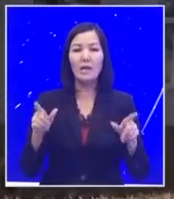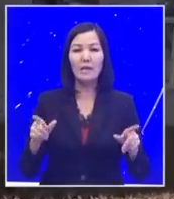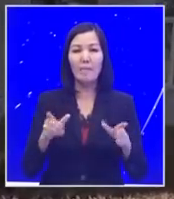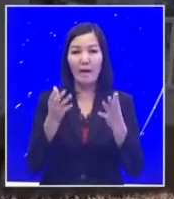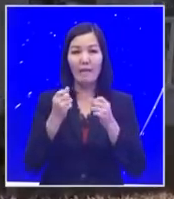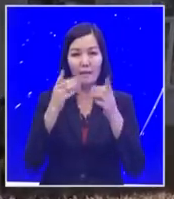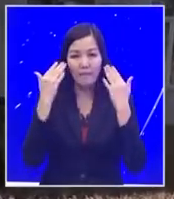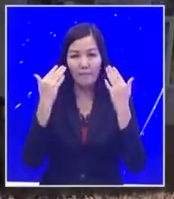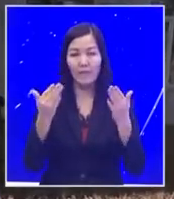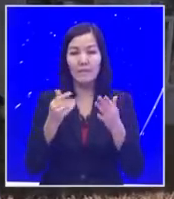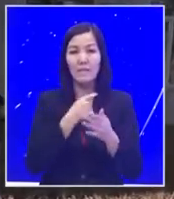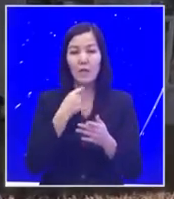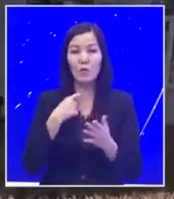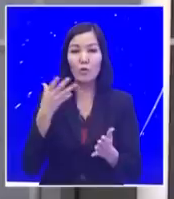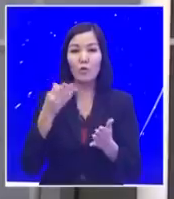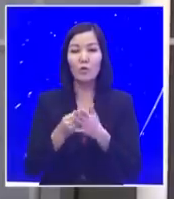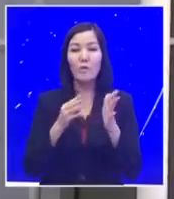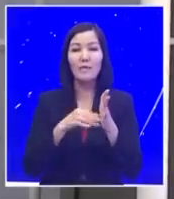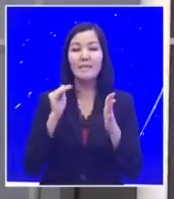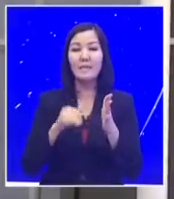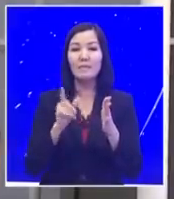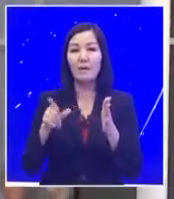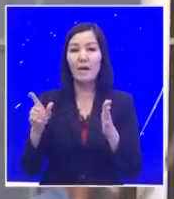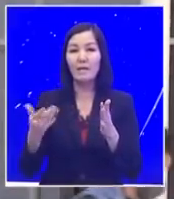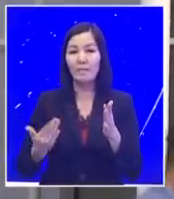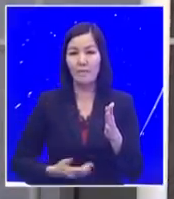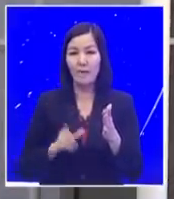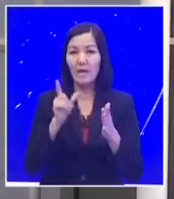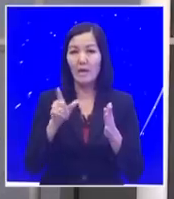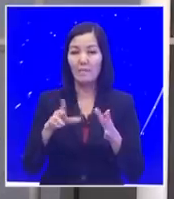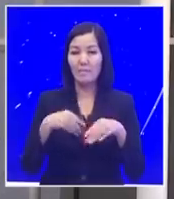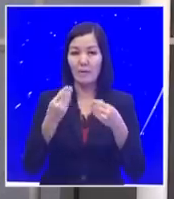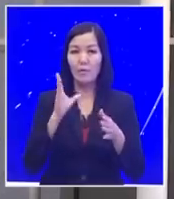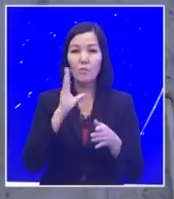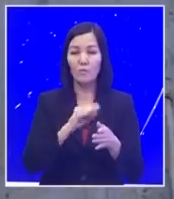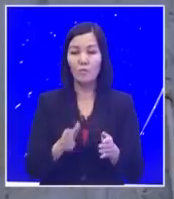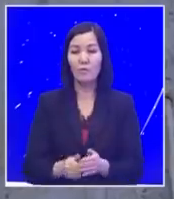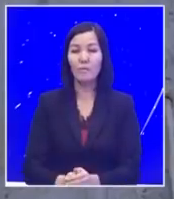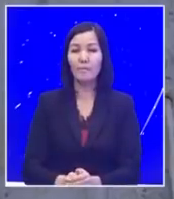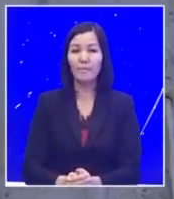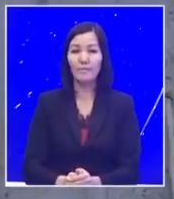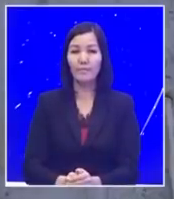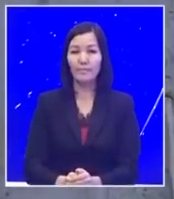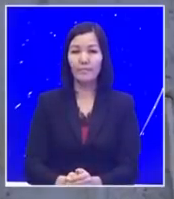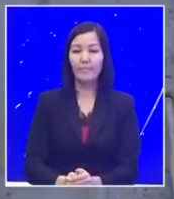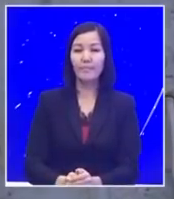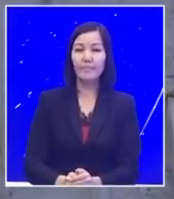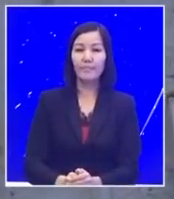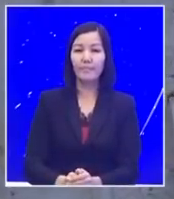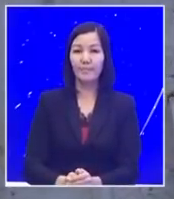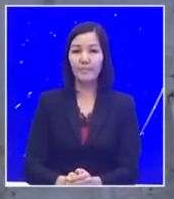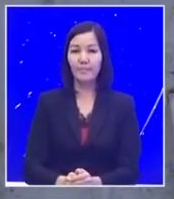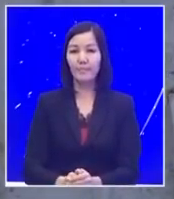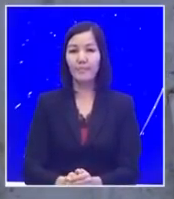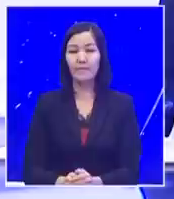белгісіз, алайда Талдықорғанда бұл төлем 8000-ға тарта тұрғынға берілуі мүмкін. Амина Құдайберген, Нұржан Мұқанов, Жетісу арнасы.